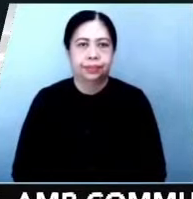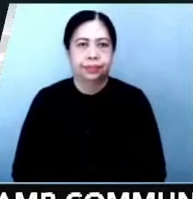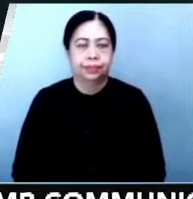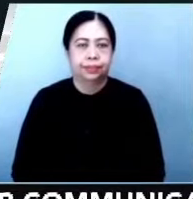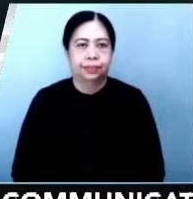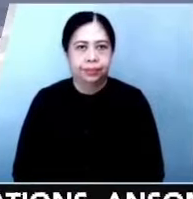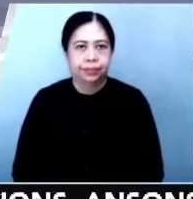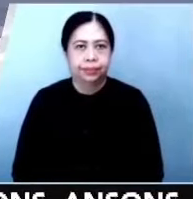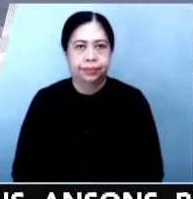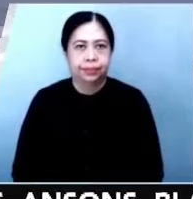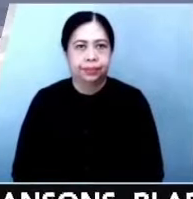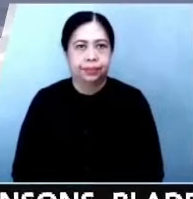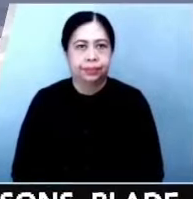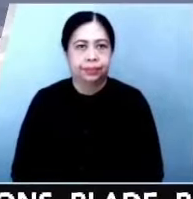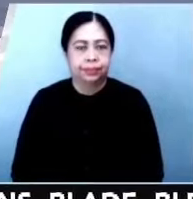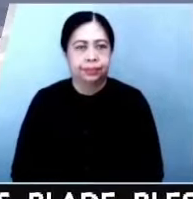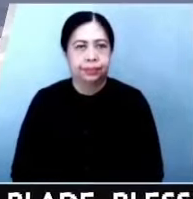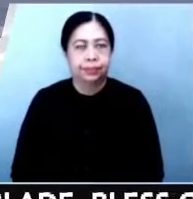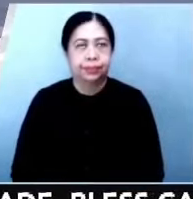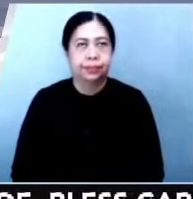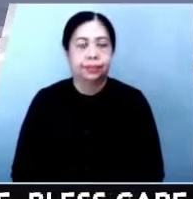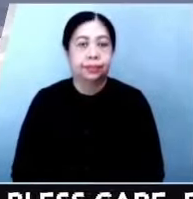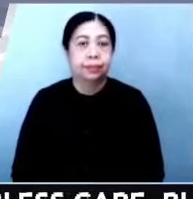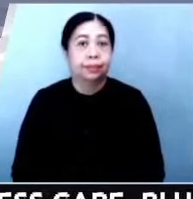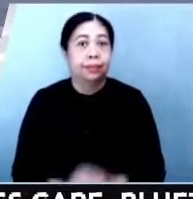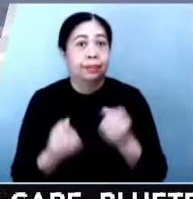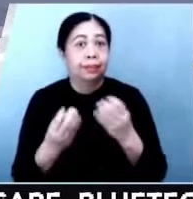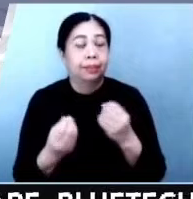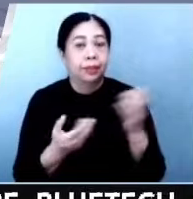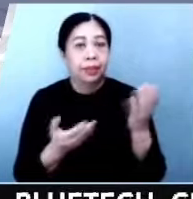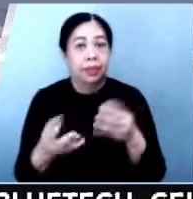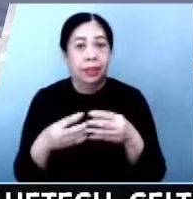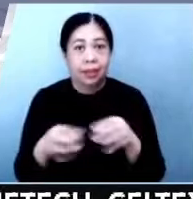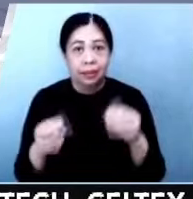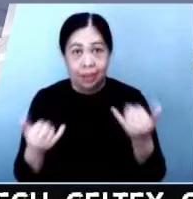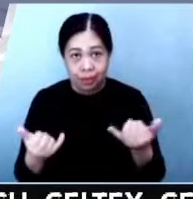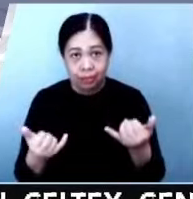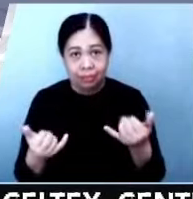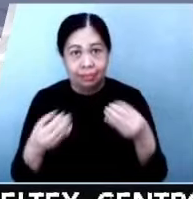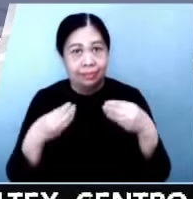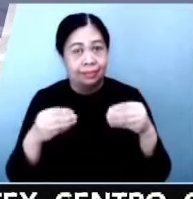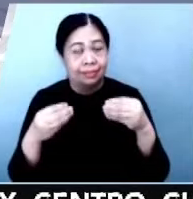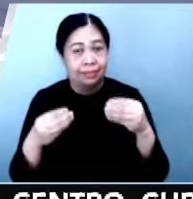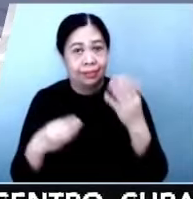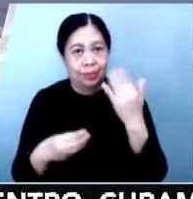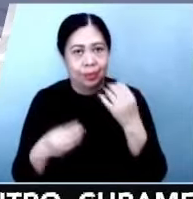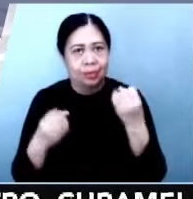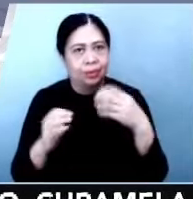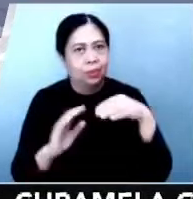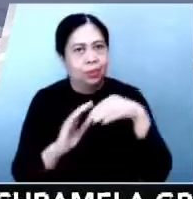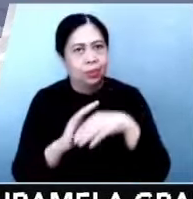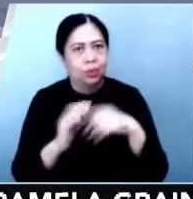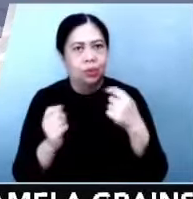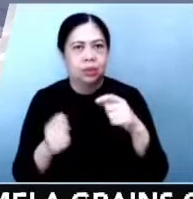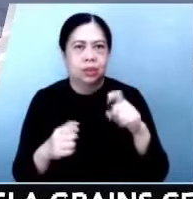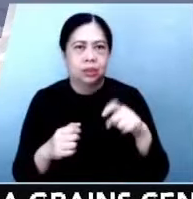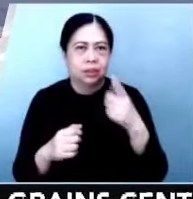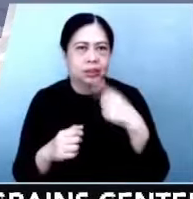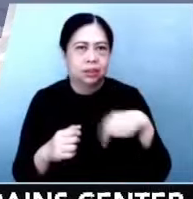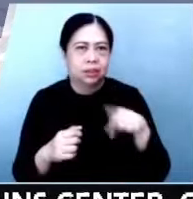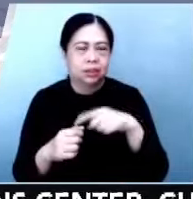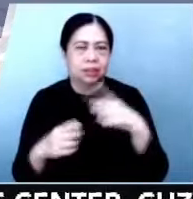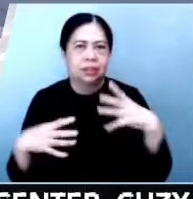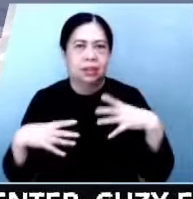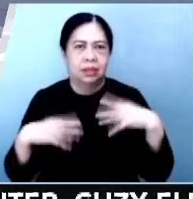Integrated News. Maraming supply ng itlog ngayon sa merkado kasunod ng pagbaba ng demand matapos ang holiday